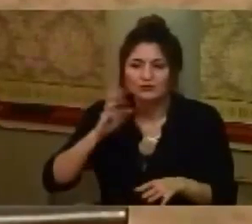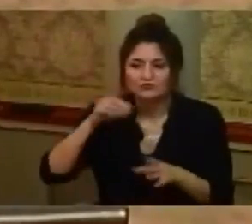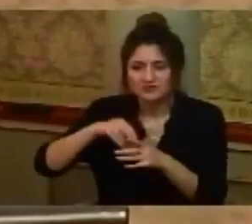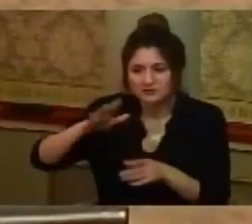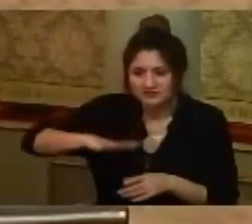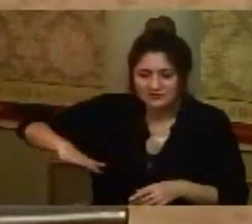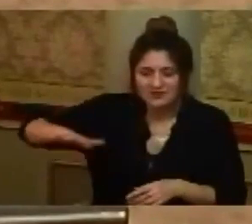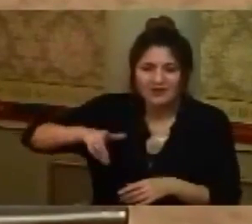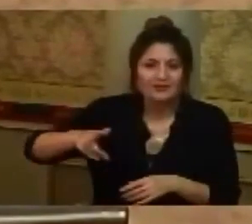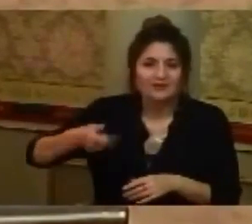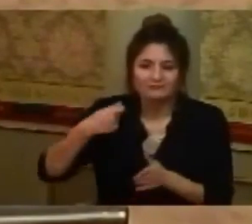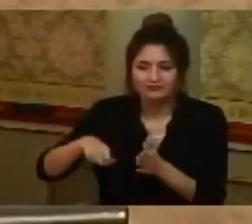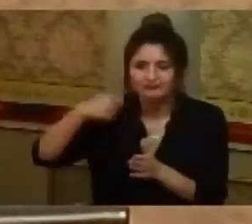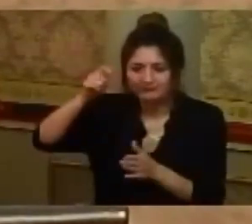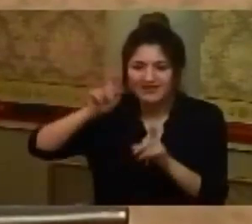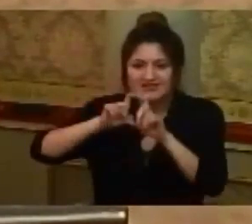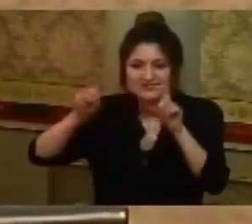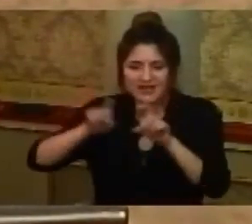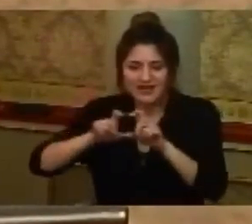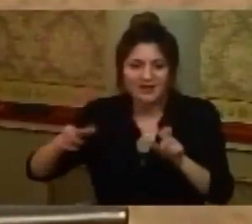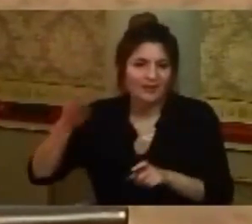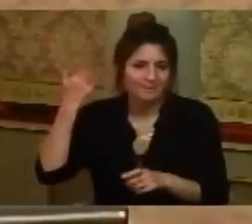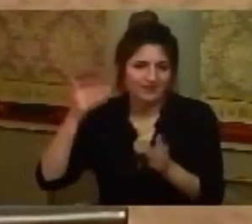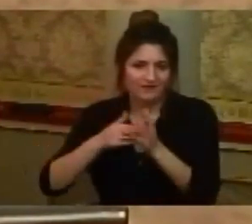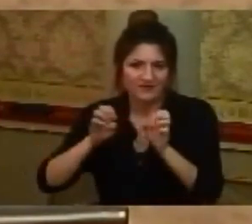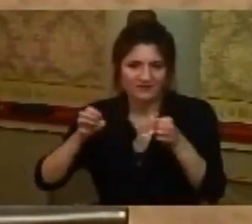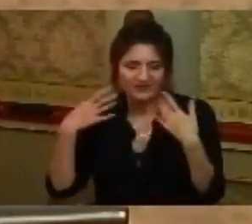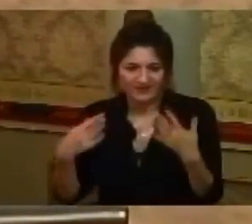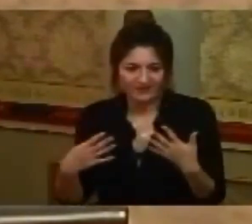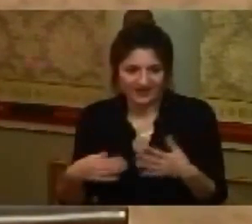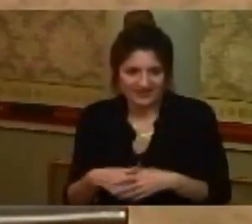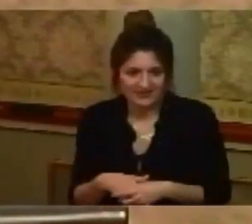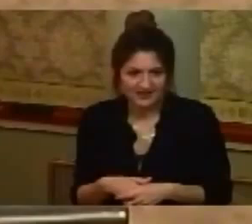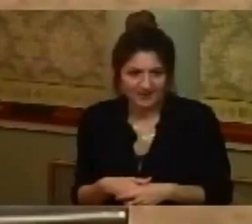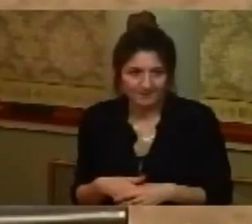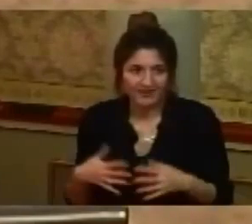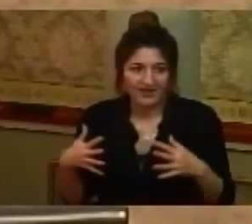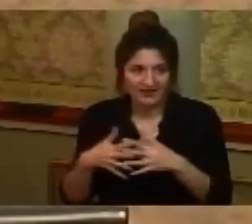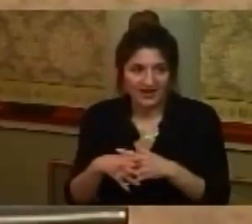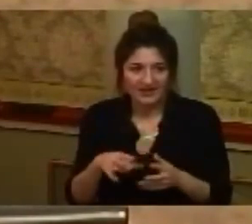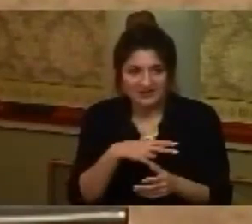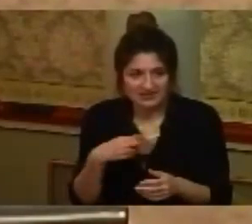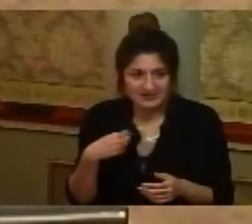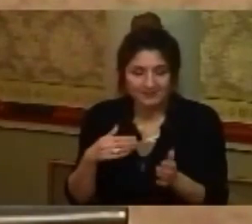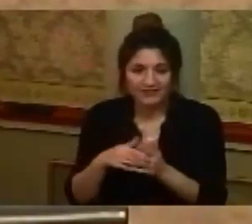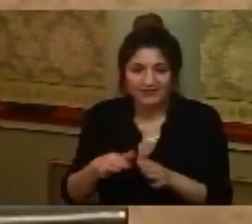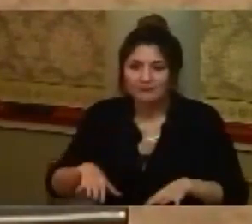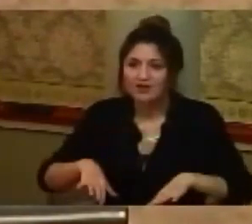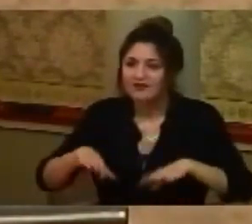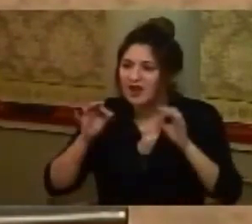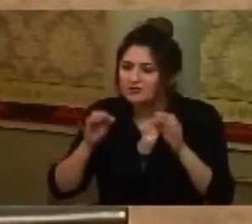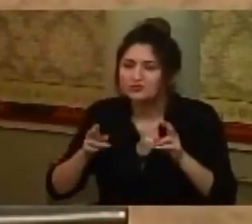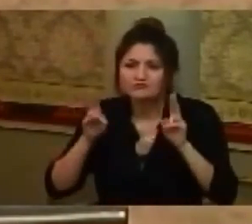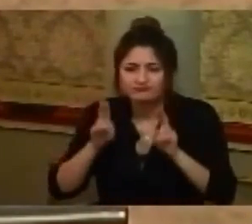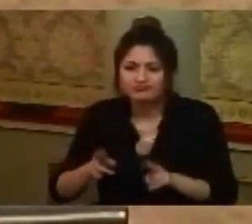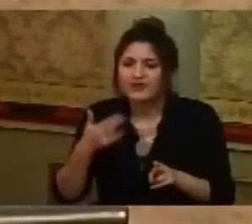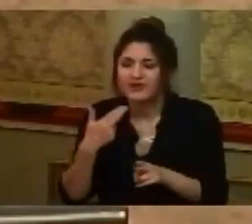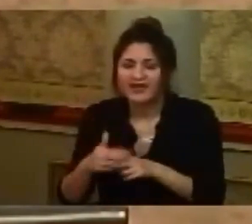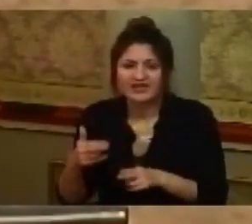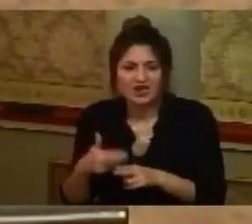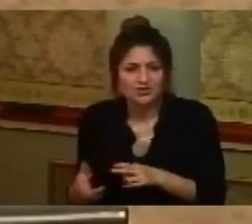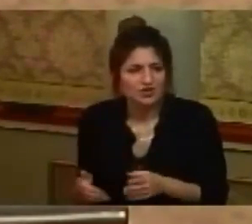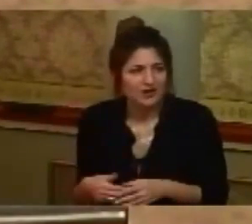prije 90. Mislim da grad Zagreb treba pronaći sustavno rješenje, svaki put s ovog mjesta govorimo o